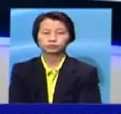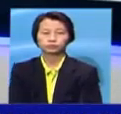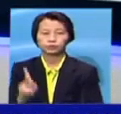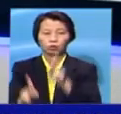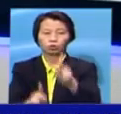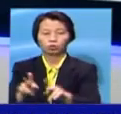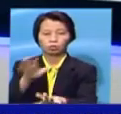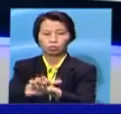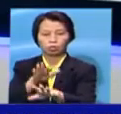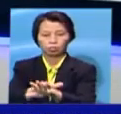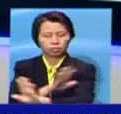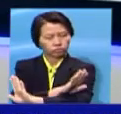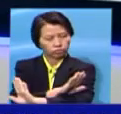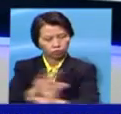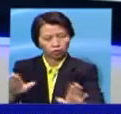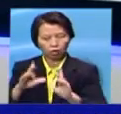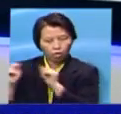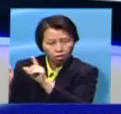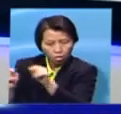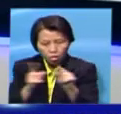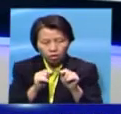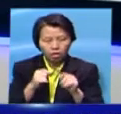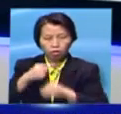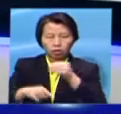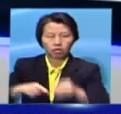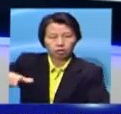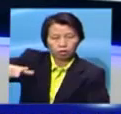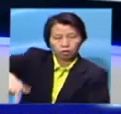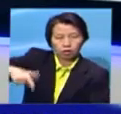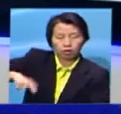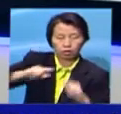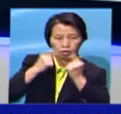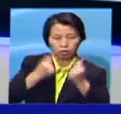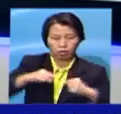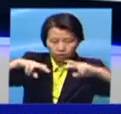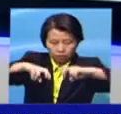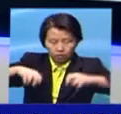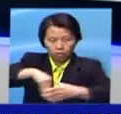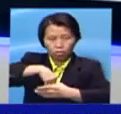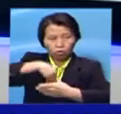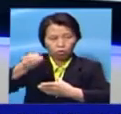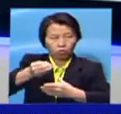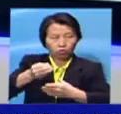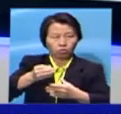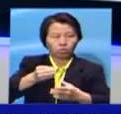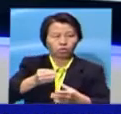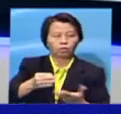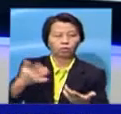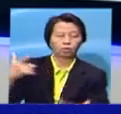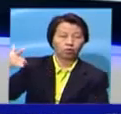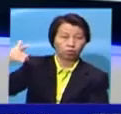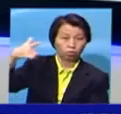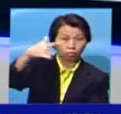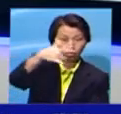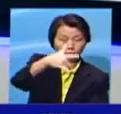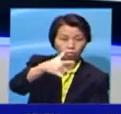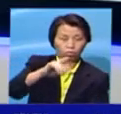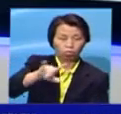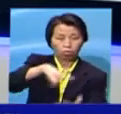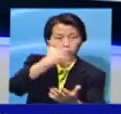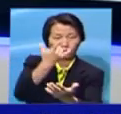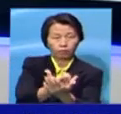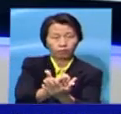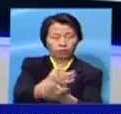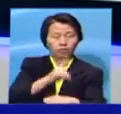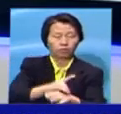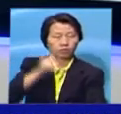orang ramai diminta tidak membuat sebarang spekulasi berhubung kelewatan pasukan penyiasat mengeluarkan rangka pesawat Hog 108 yang Terhempas Di